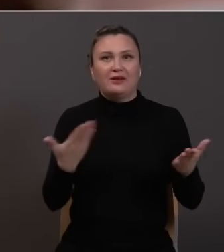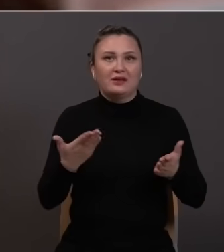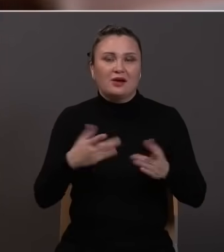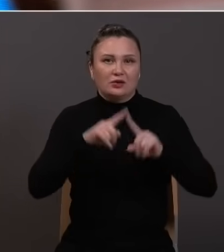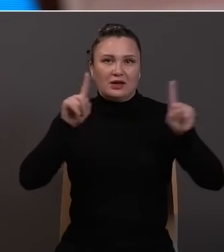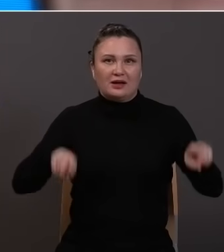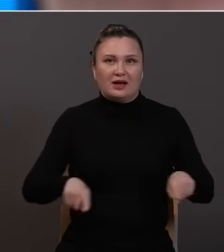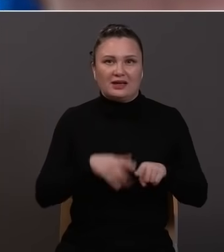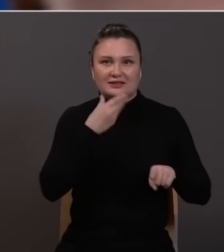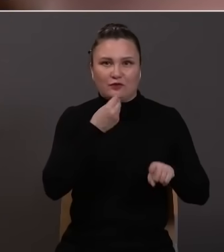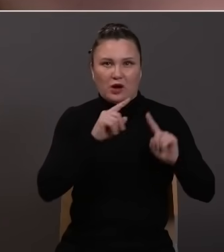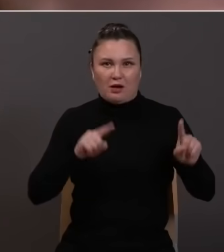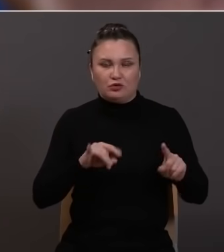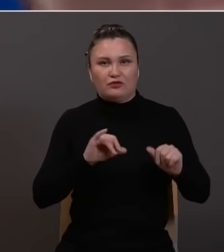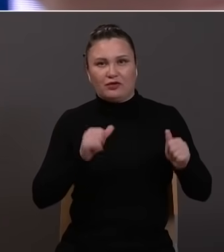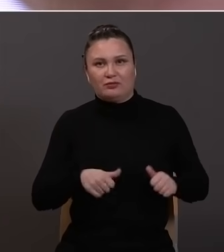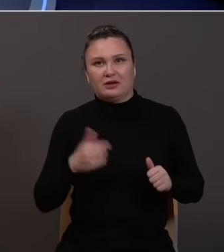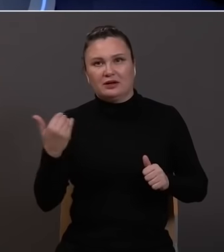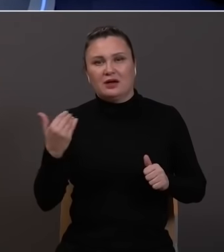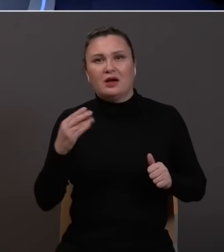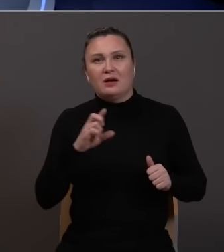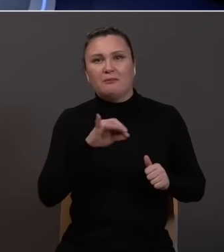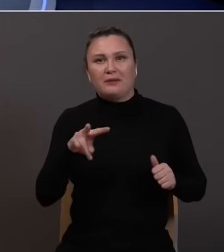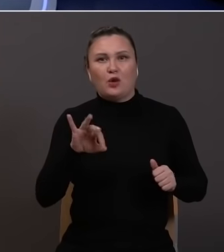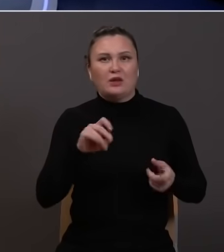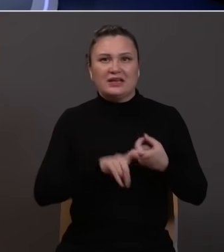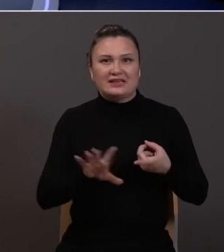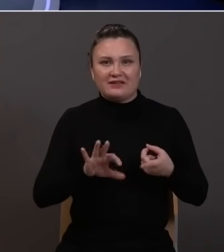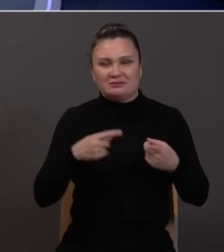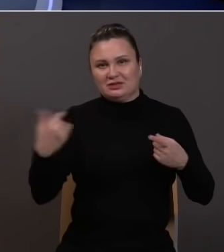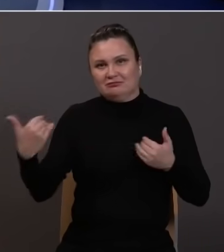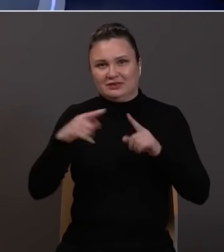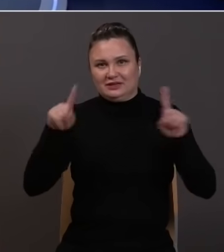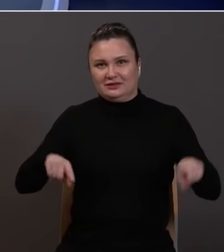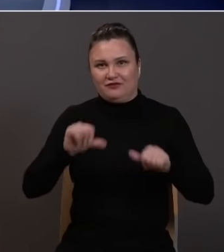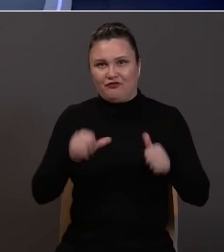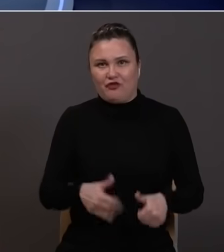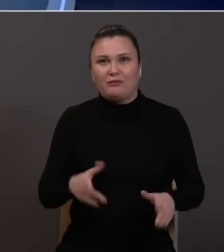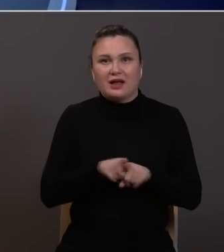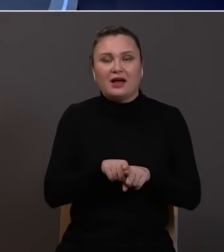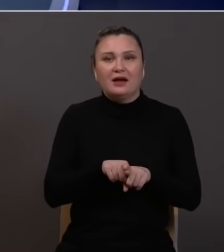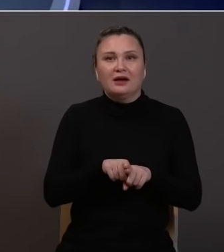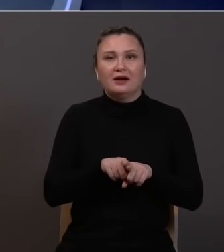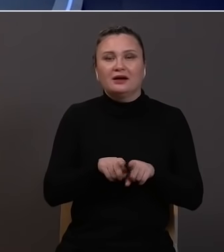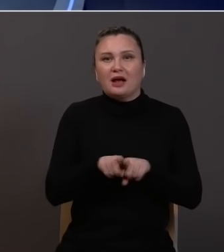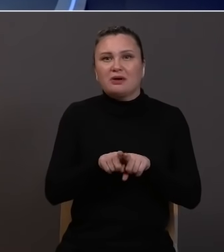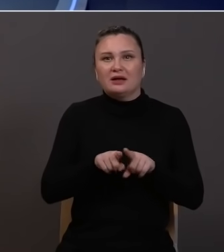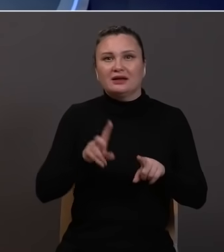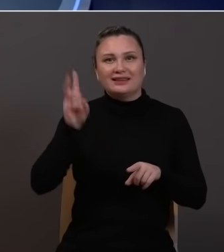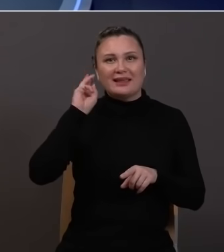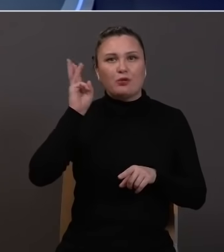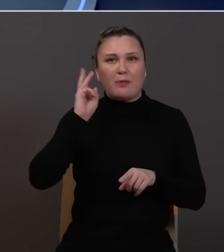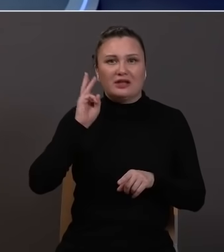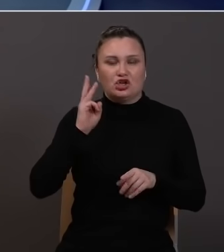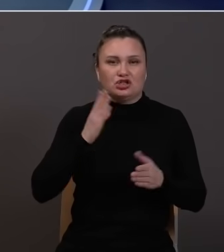бы красивую грамоту в формате билли о независимости. И вот это такая будет дипломатические отношения